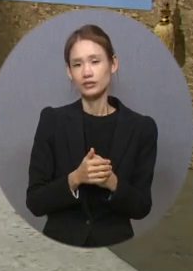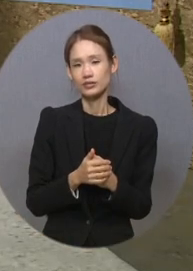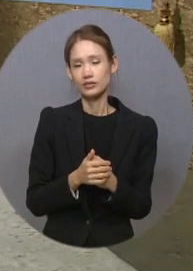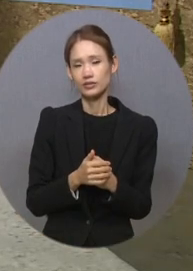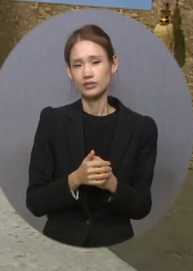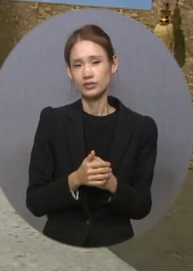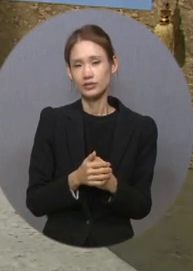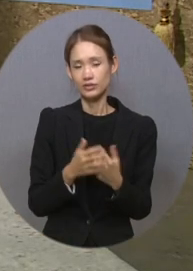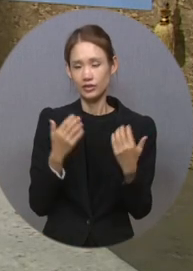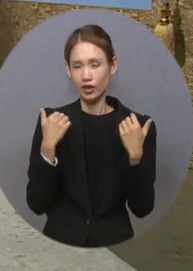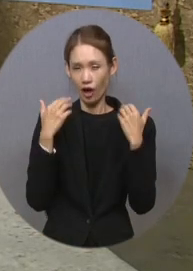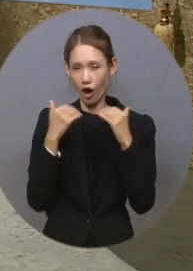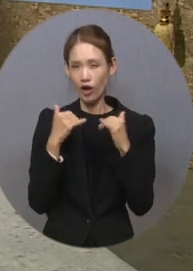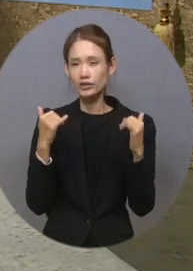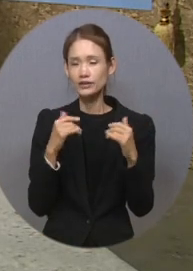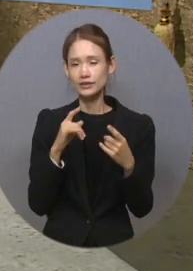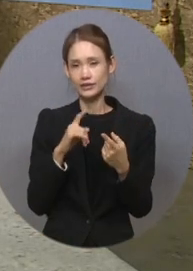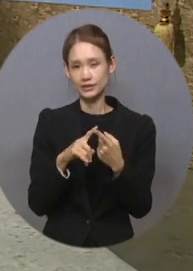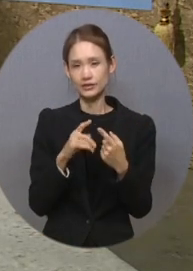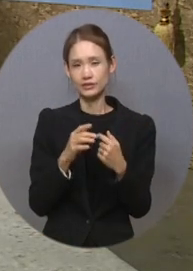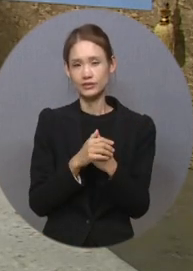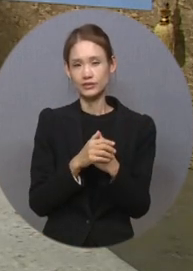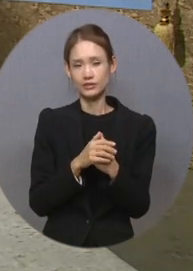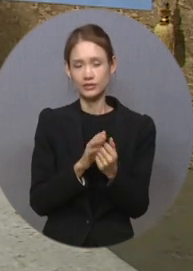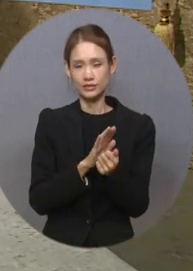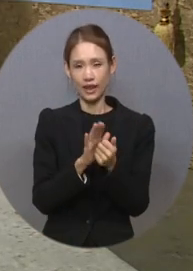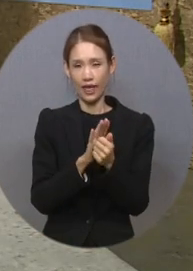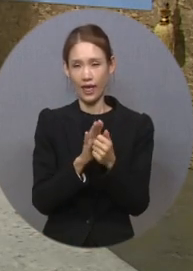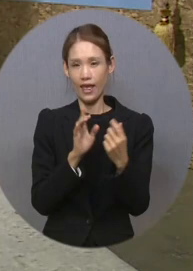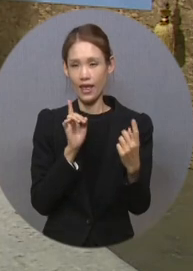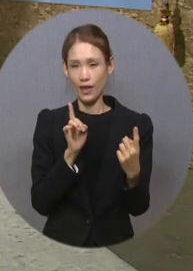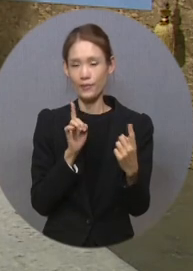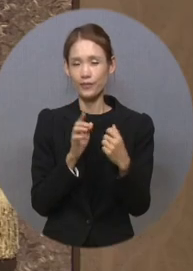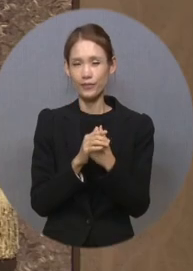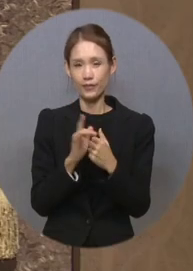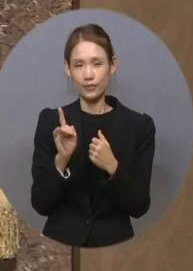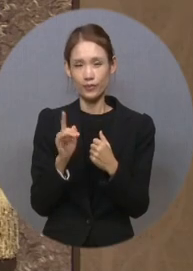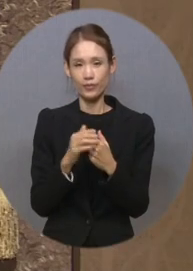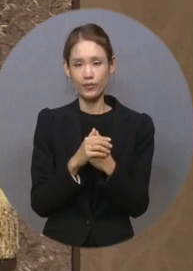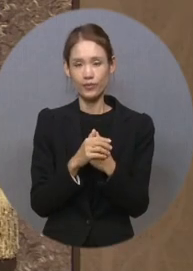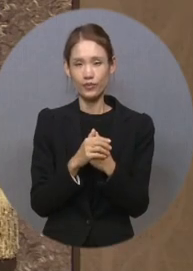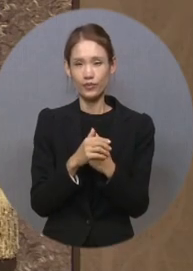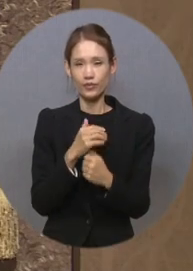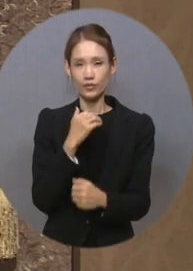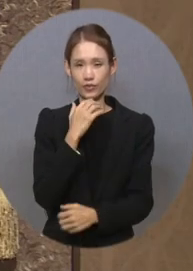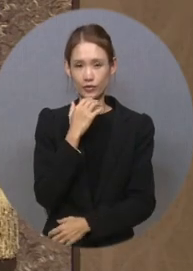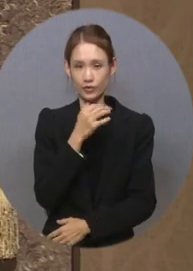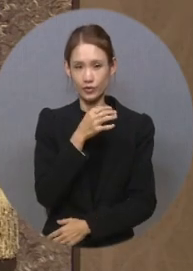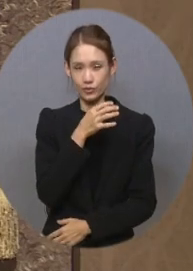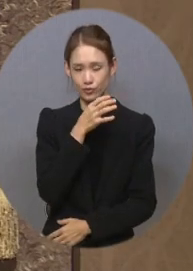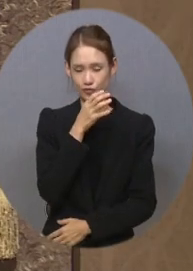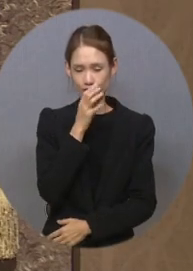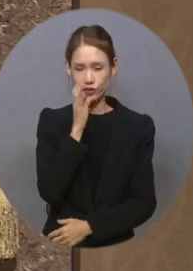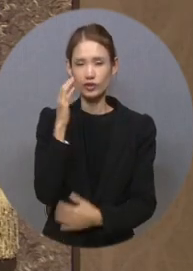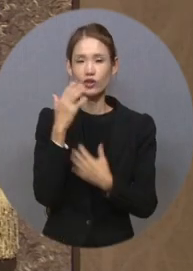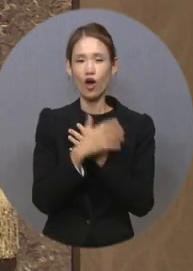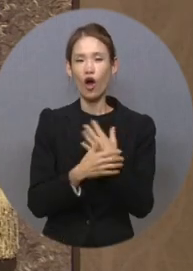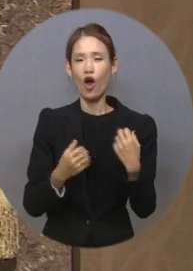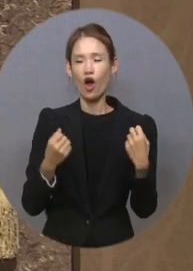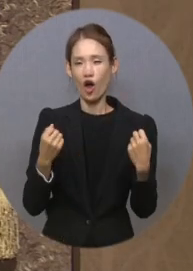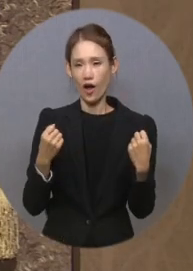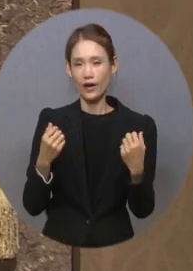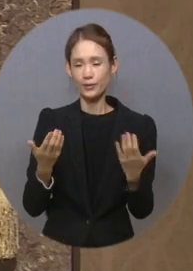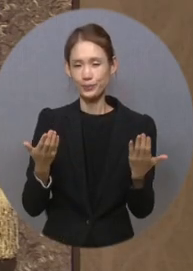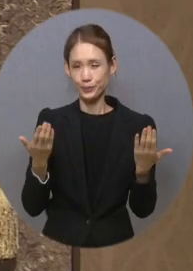우리 어르신들은 네. 제가 이렇게 대해 보면은 무엇보다도 연세 들어서 노후를 건강하게 보내는